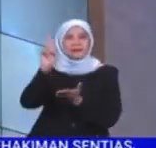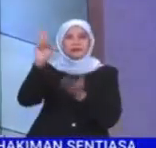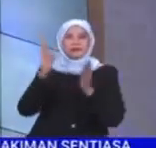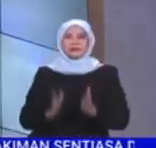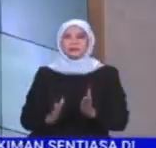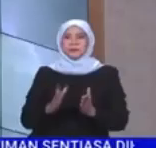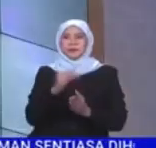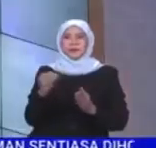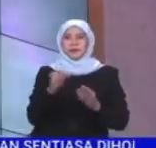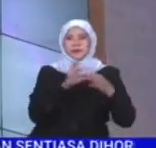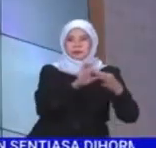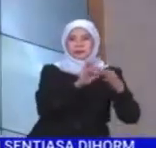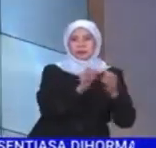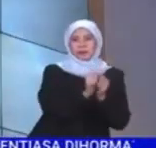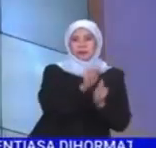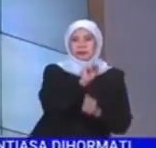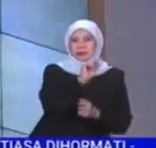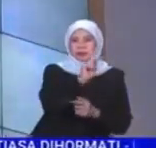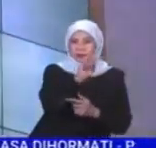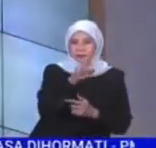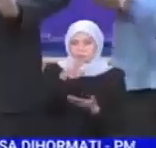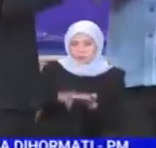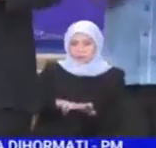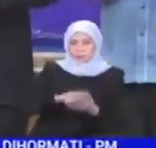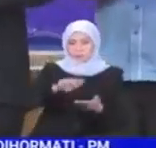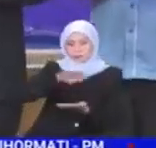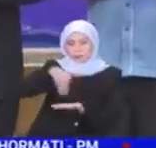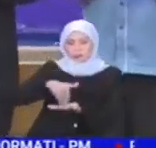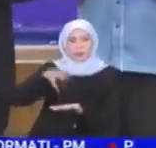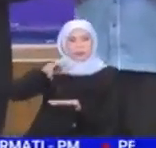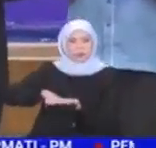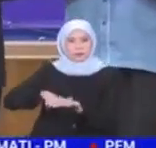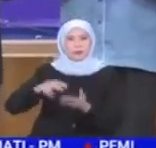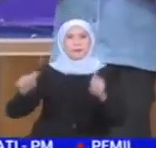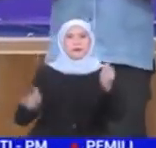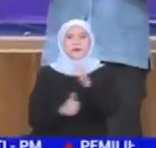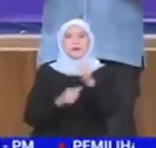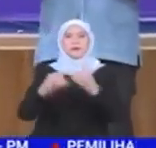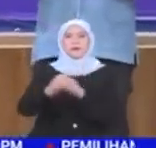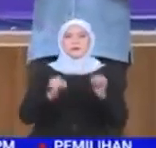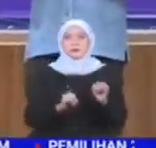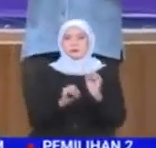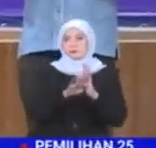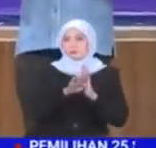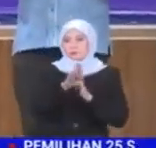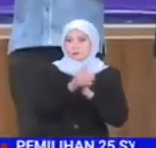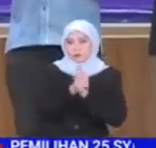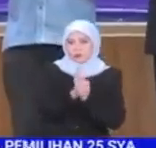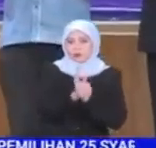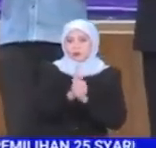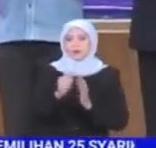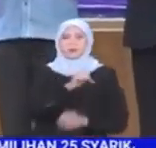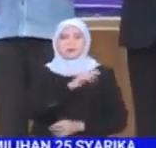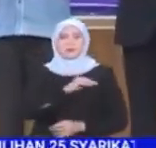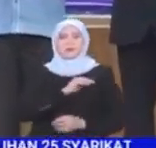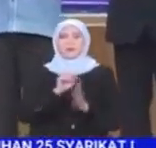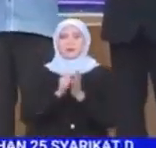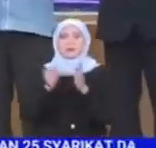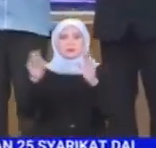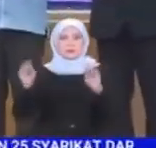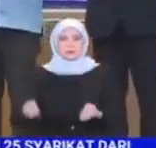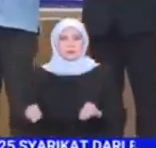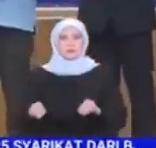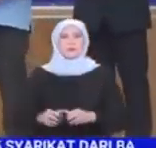Malaysia SKM sejak diiktiraf sebagai pusat bertauliah di bawah Jabatan Pembangunan Kemahiran Kementerian Sumber Manusia.